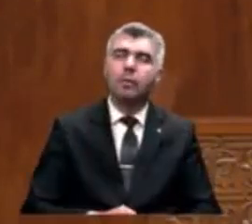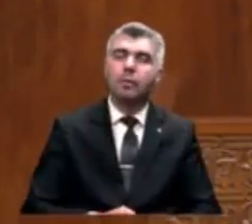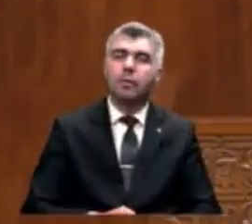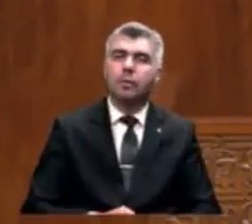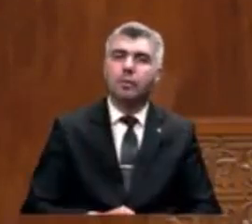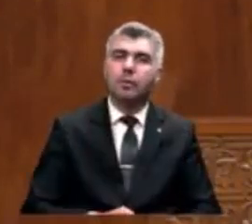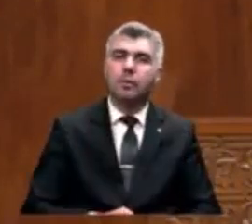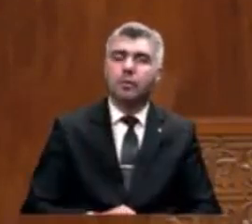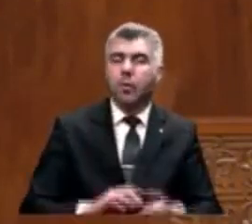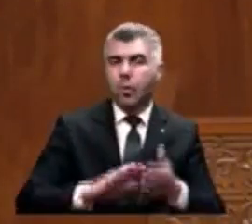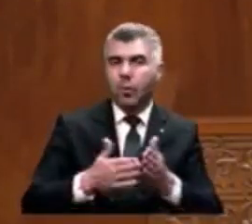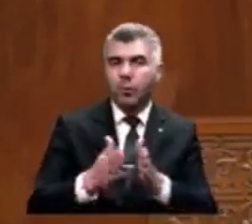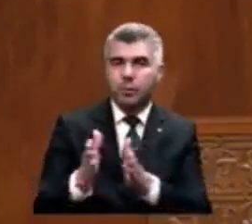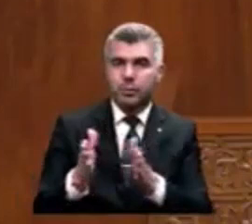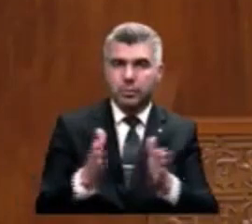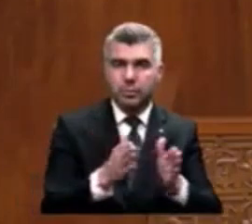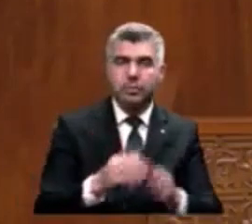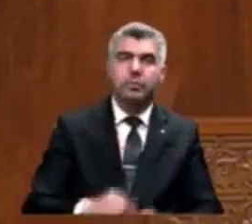فيما يخصها.